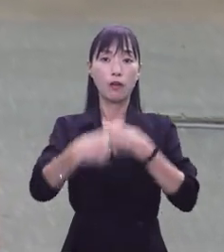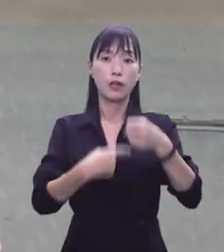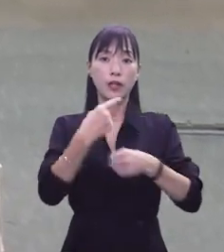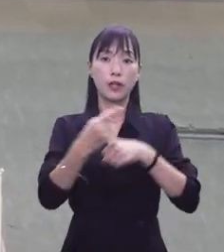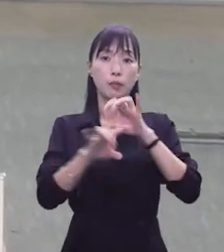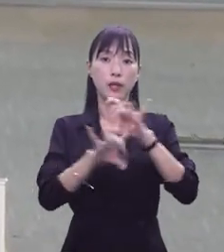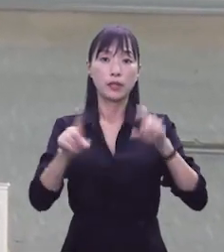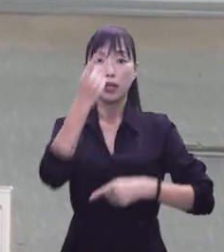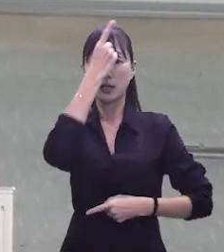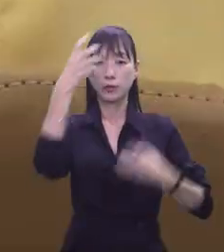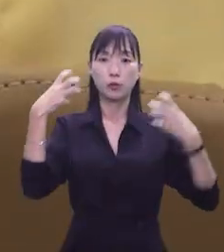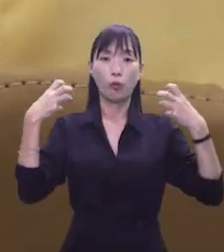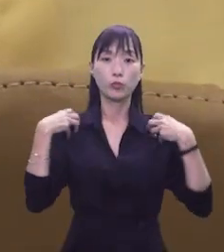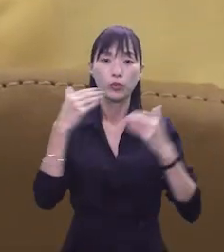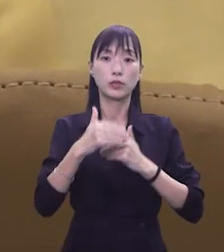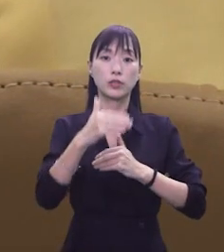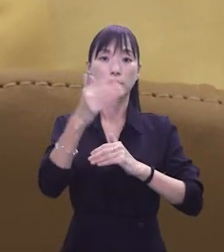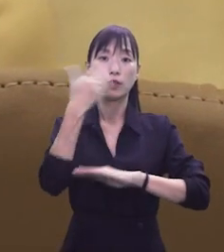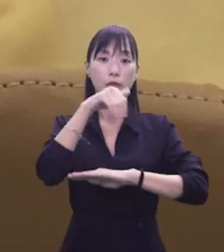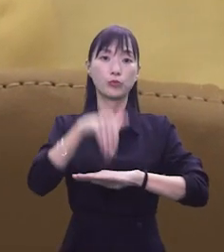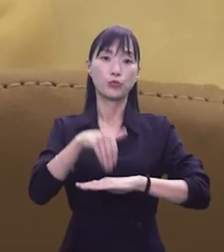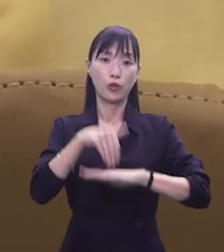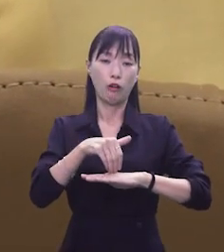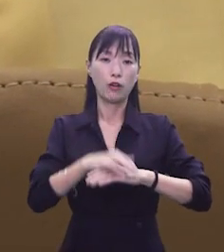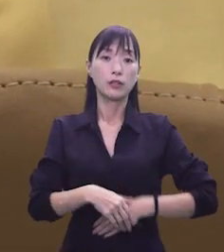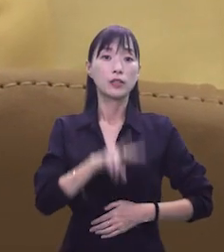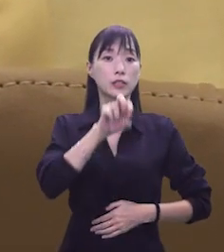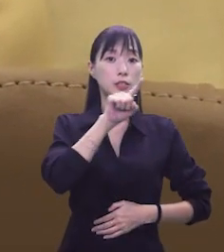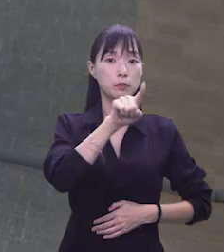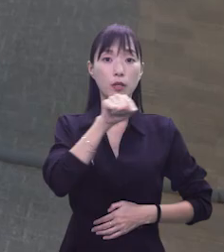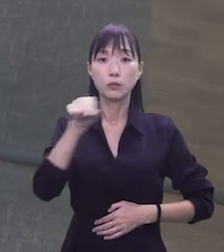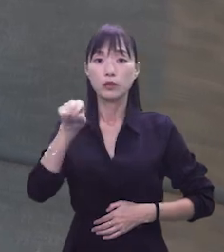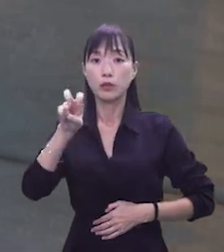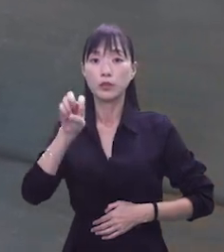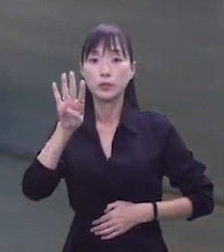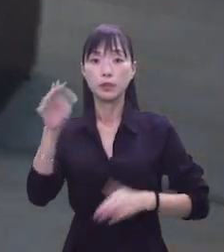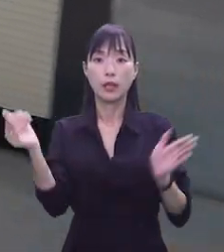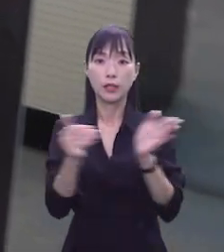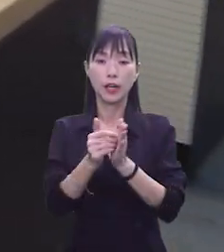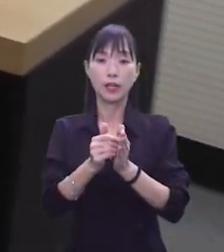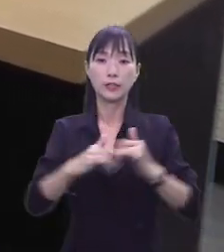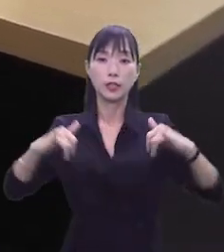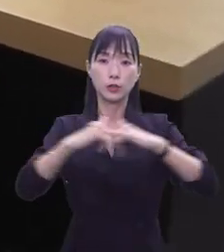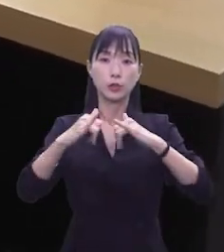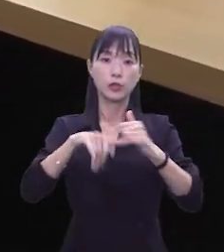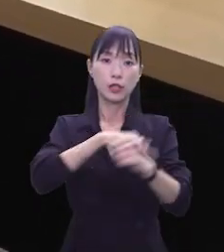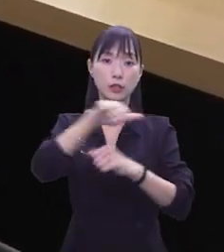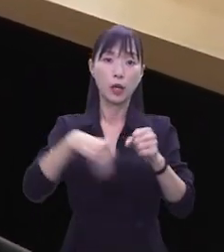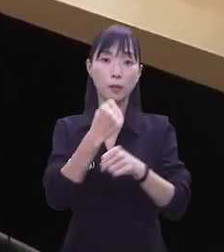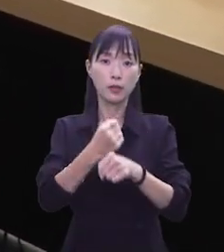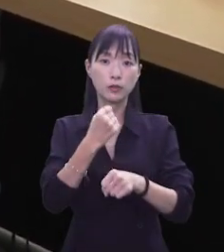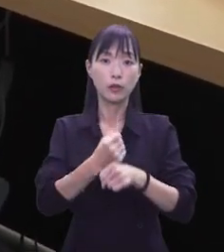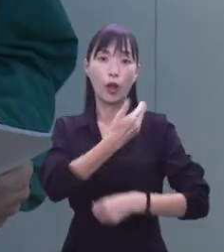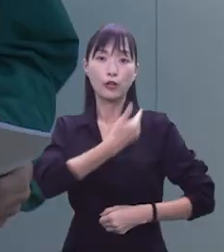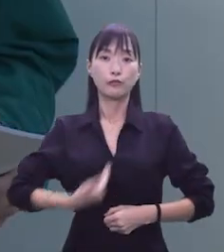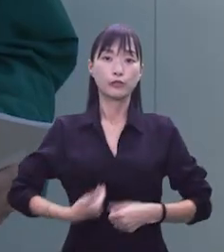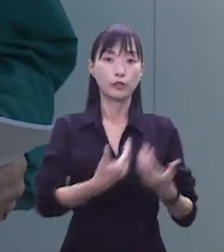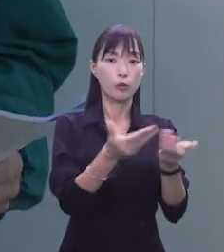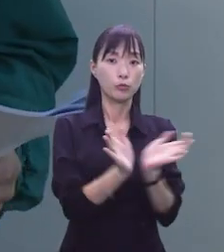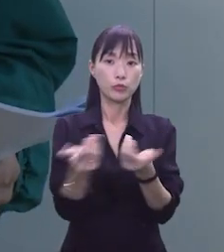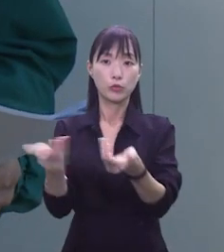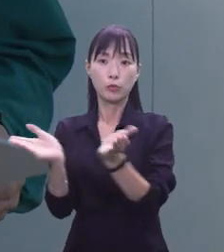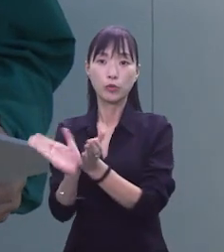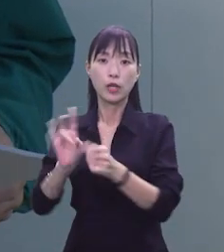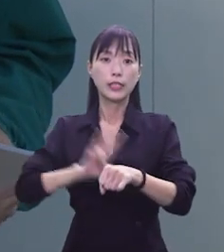매년 정부 차원에서 수행하는 훈련인데요. 21일부터 24일까지 전시 상황을 가정해 구청